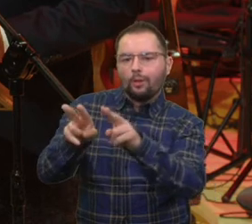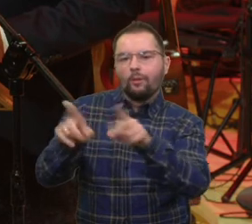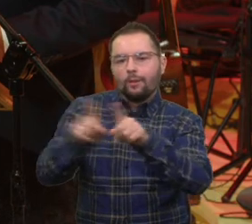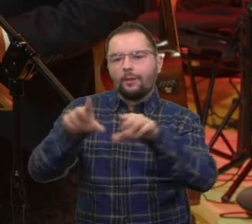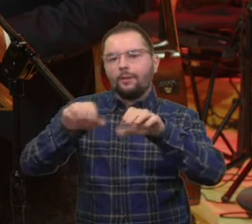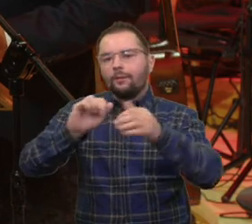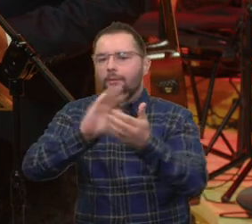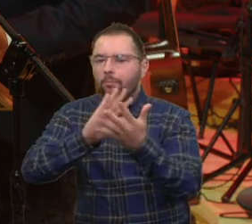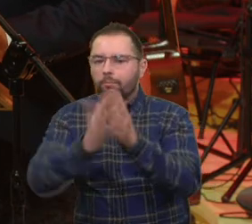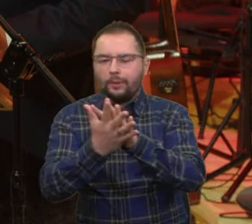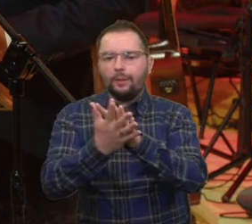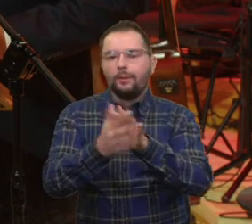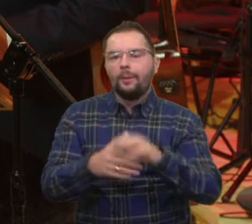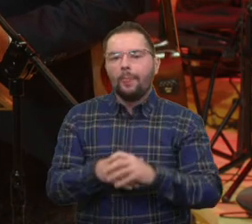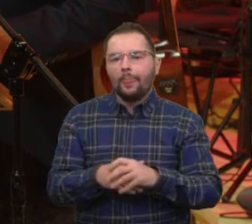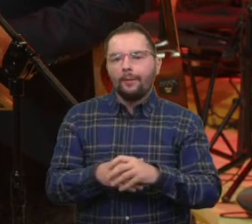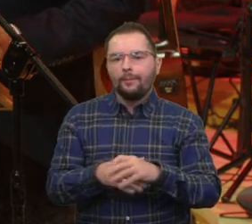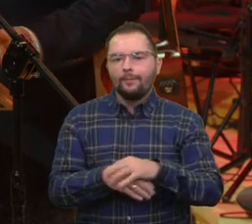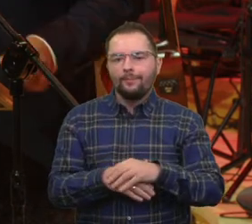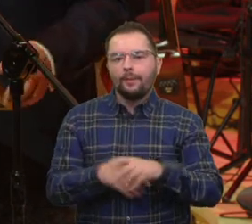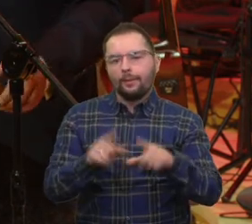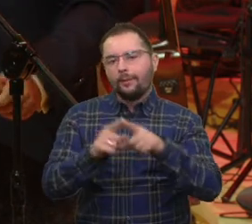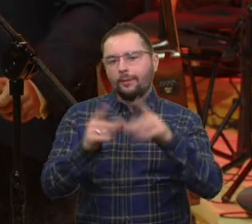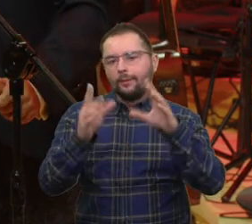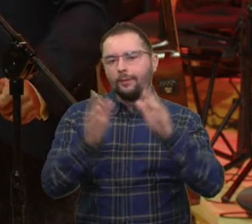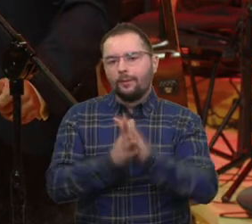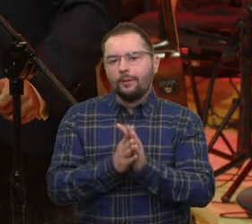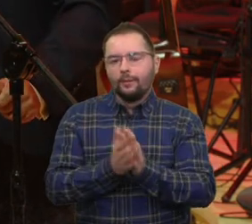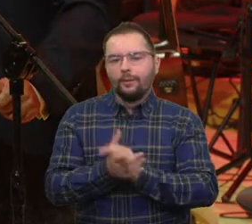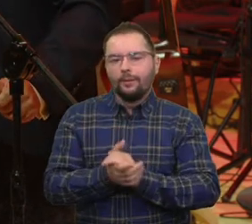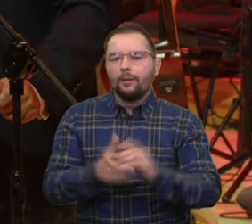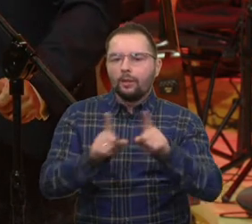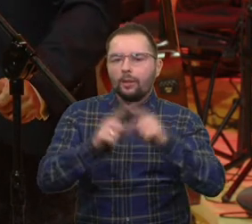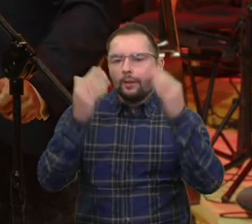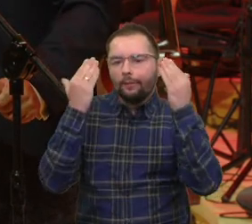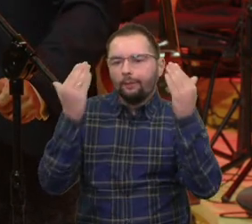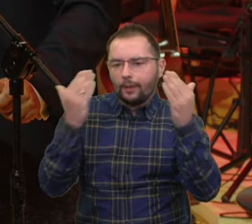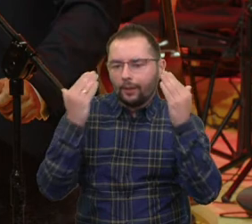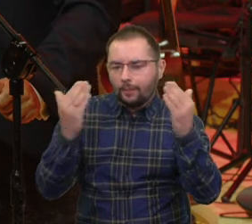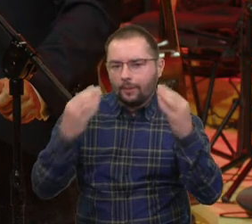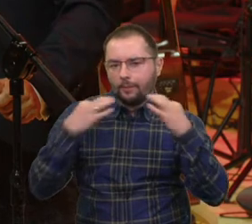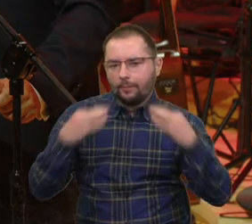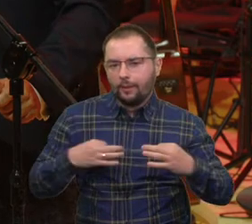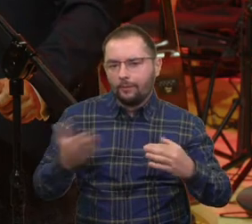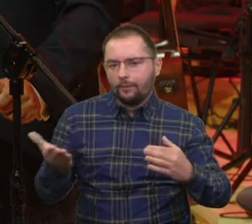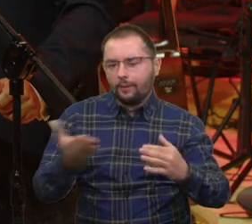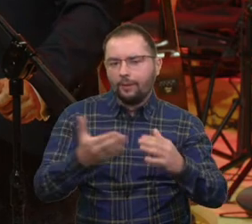administracyjnej. Można bić brawo, drodzy Państwo, bo to dla Was powitania również.